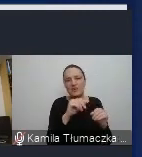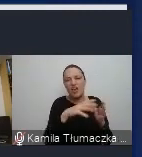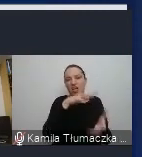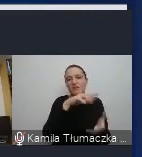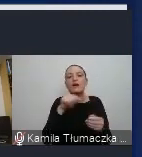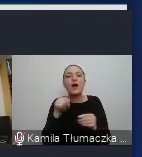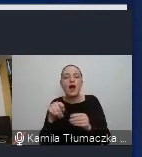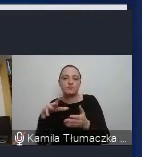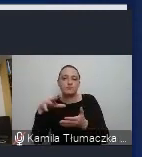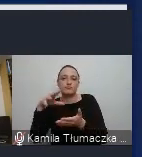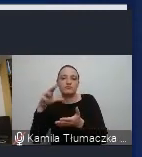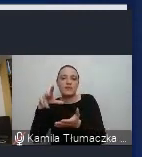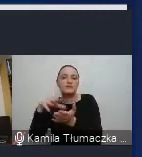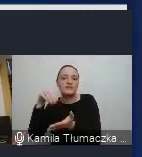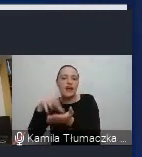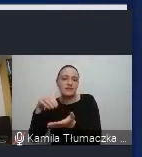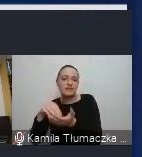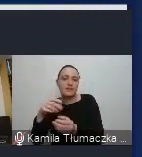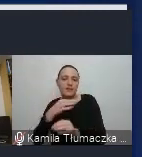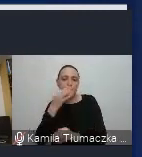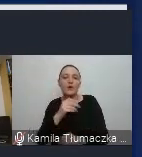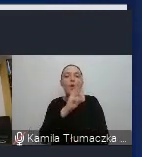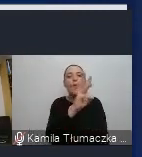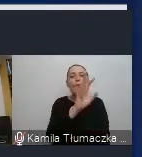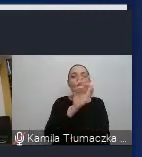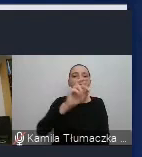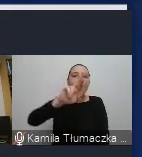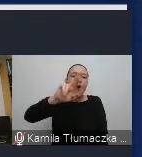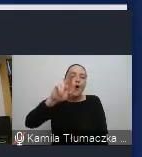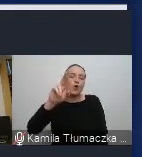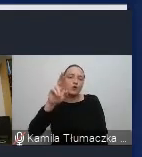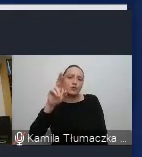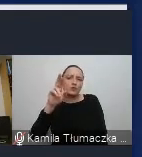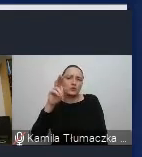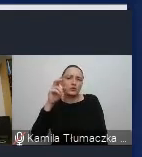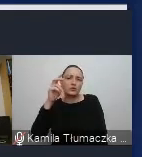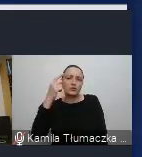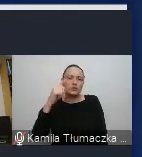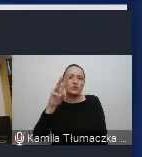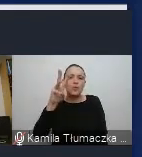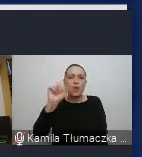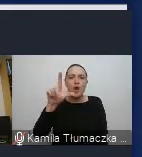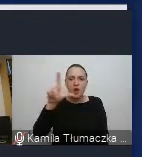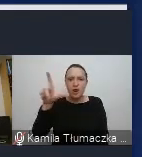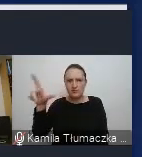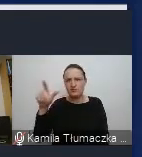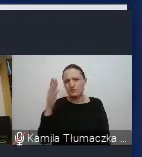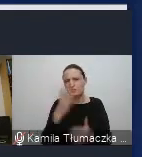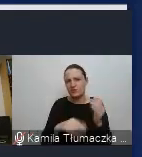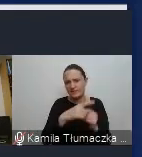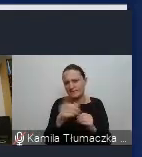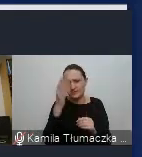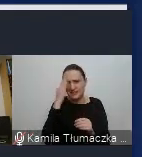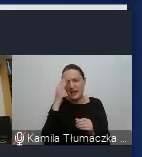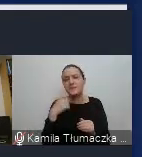No i WordWall, tak, to myślę, że pewnie większość z Państwa zna. Króciuteńko pokażę. Ja tutaj